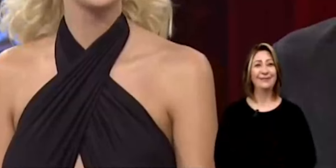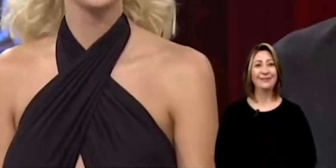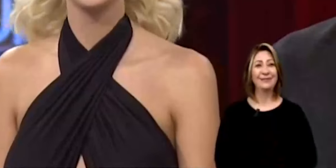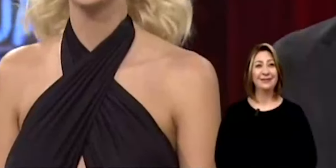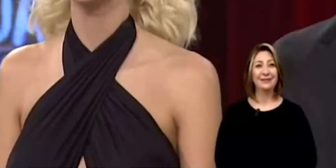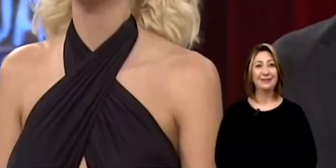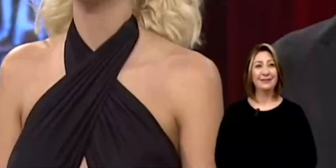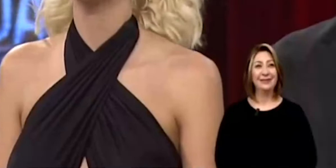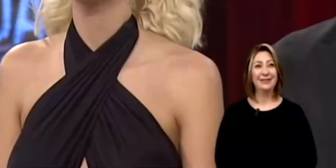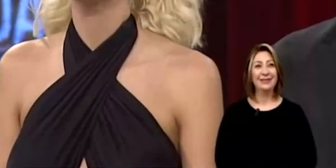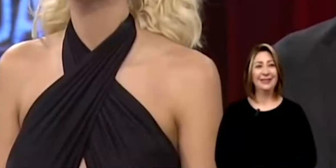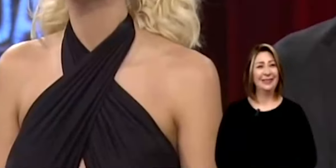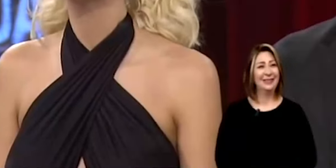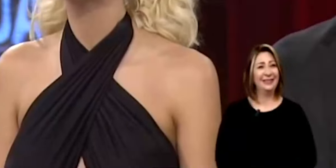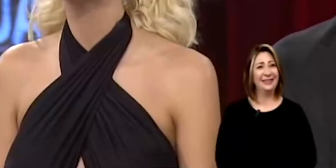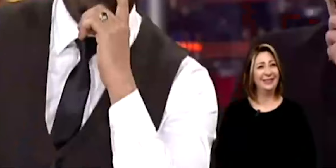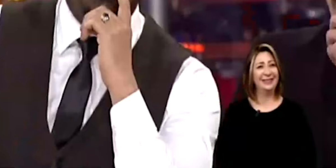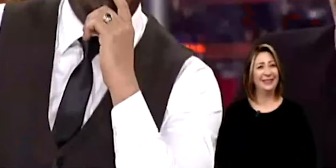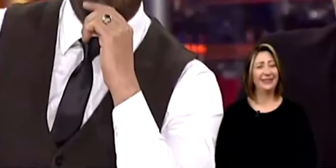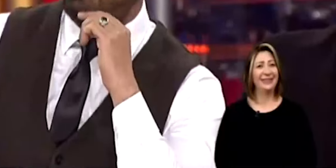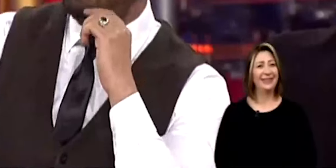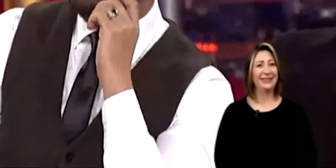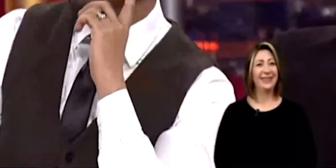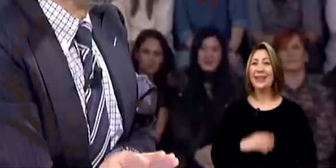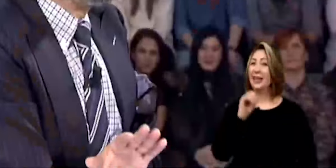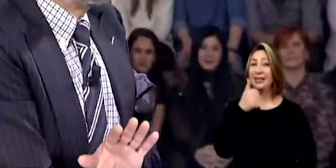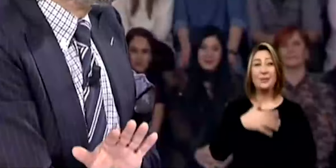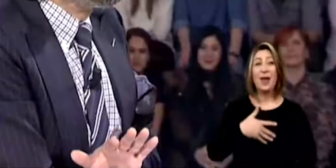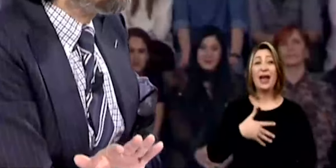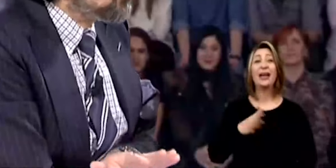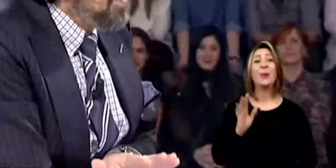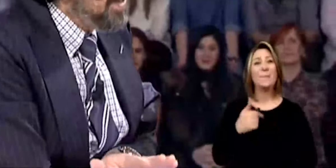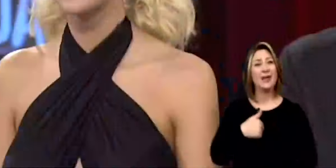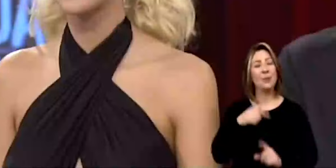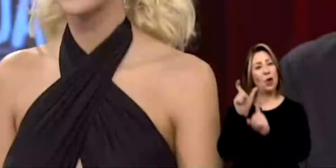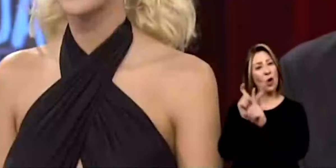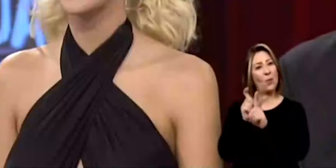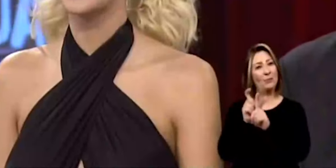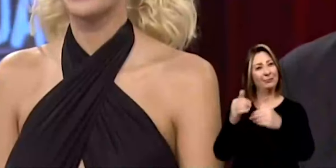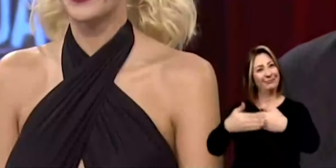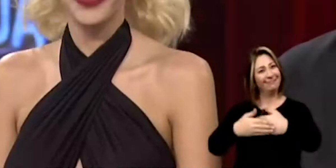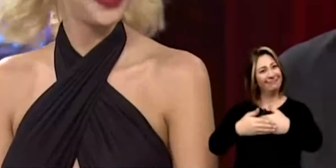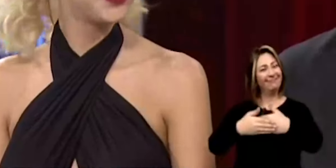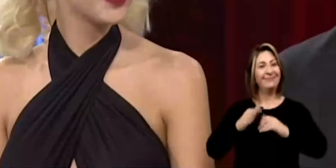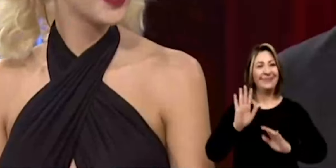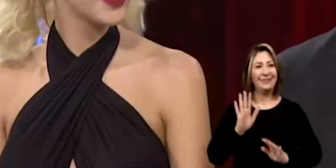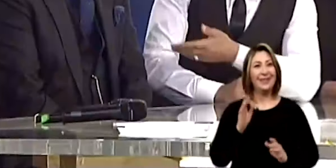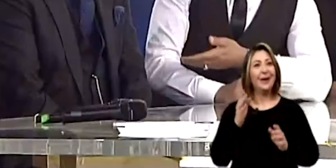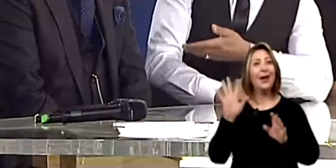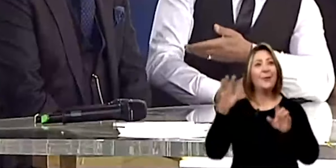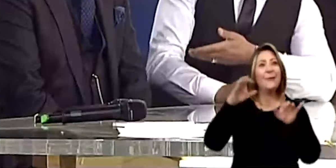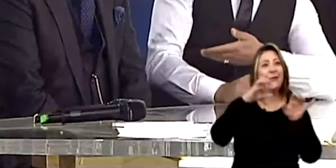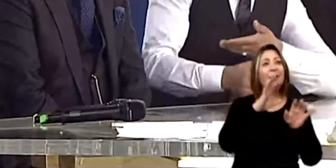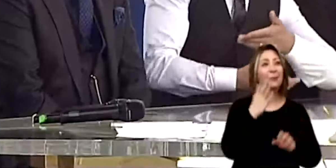Tamam. Hiç merak etme. Hiç merak etme, benim korumam altındasın. Programın yönüşüm bir de belli oldu. Hayır